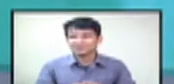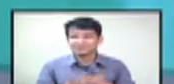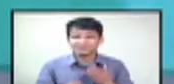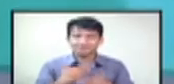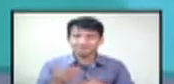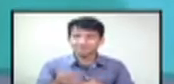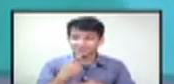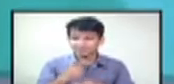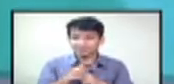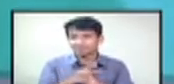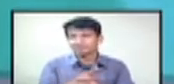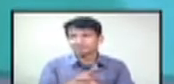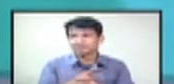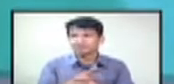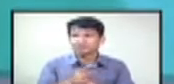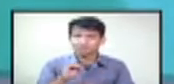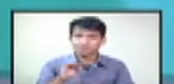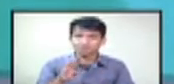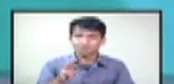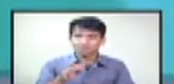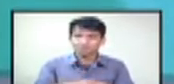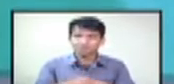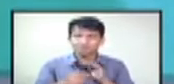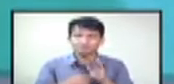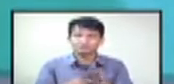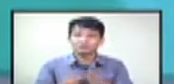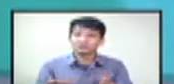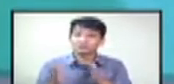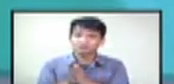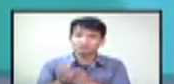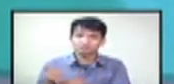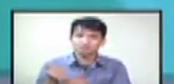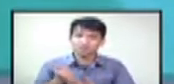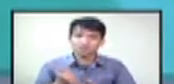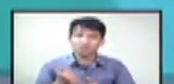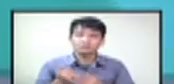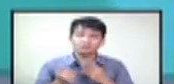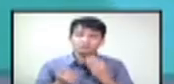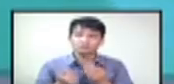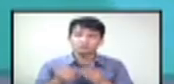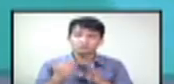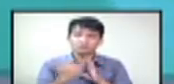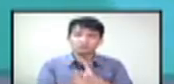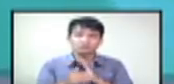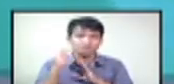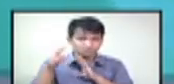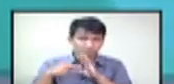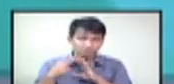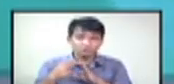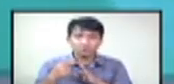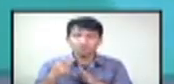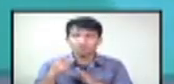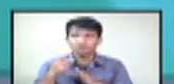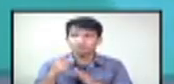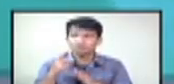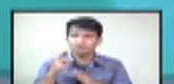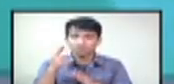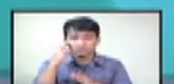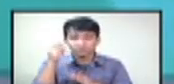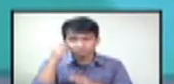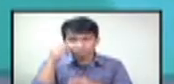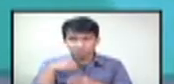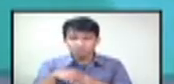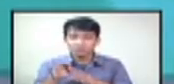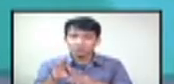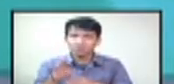Ito naman ang sandigan ng mga inapi nating kababayan. Ang OFW Alert humingi ng tulong at nagpadala ng video message sa Rafi Tulfo in Action Facebook page ang